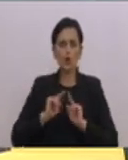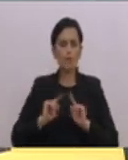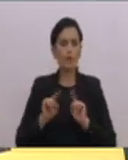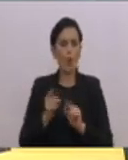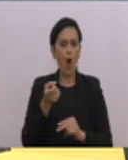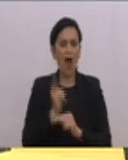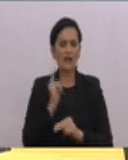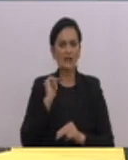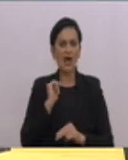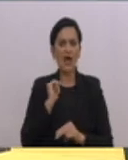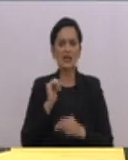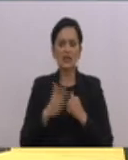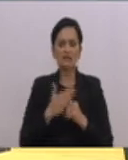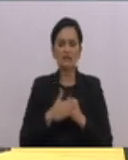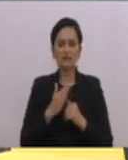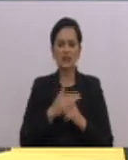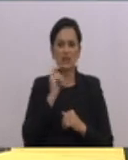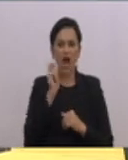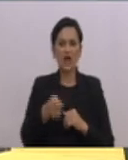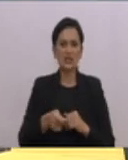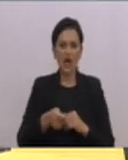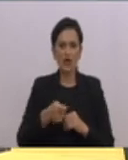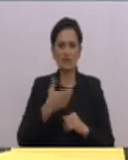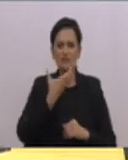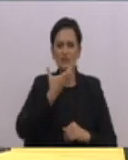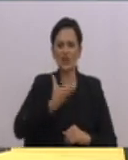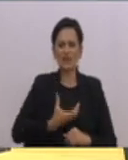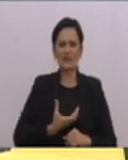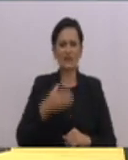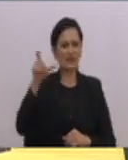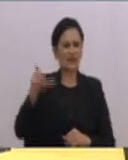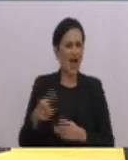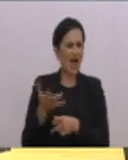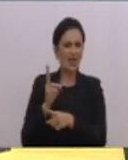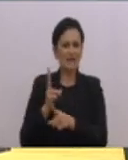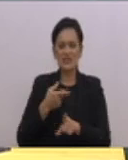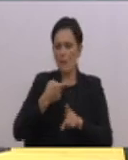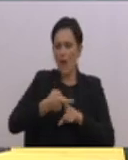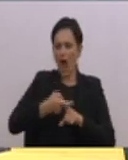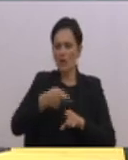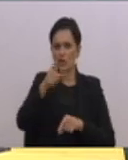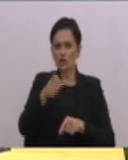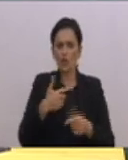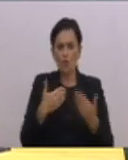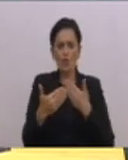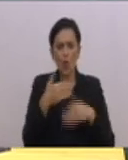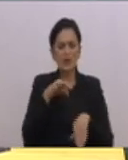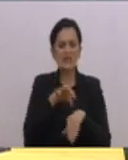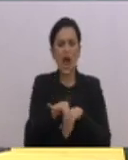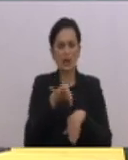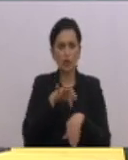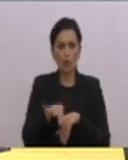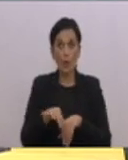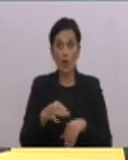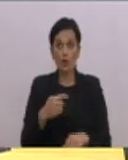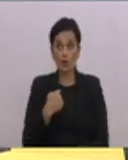აგზალეთო, დასაჯეთ ის ვიღაცა მოდელი თუ ვიღაც ფაშისტი, რომელიც მოუწოდებდა ძალადობისკენ.